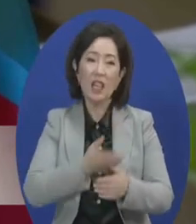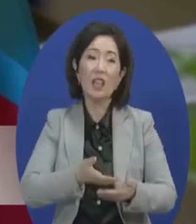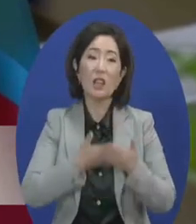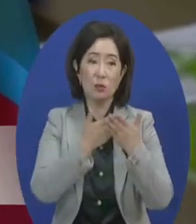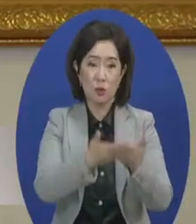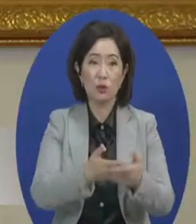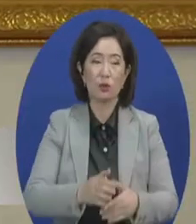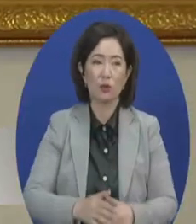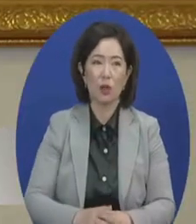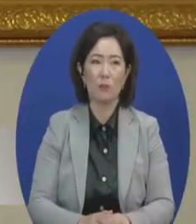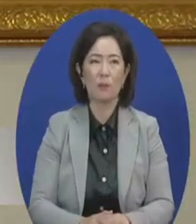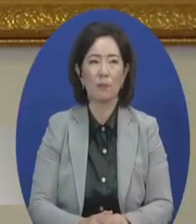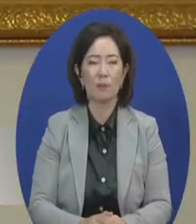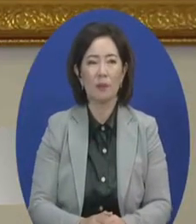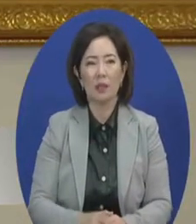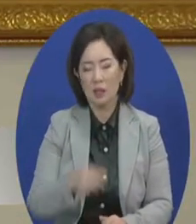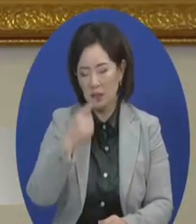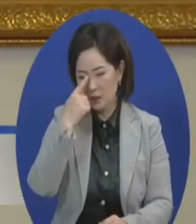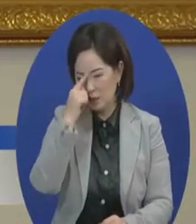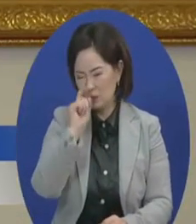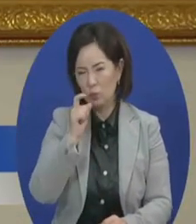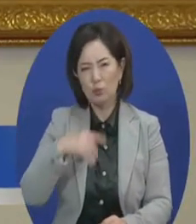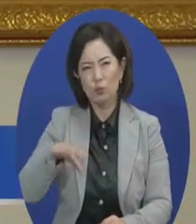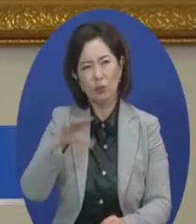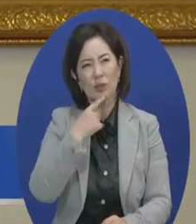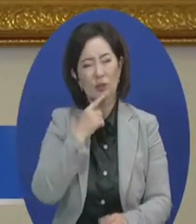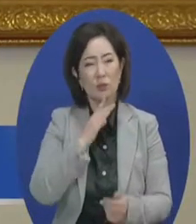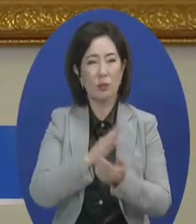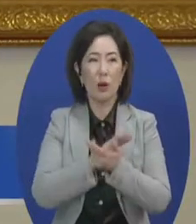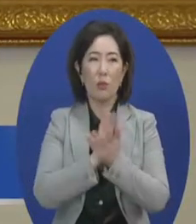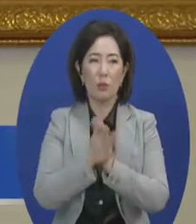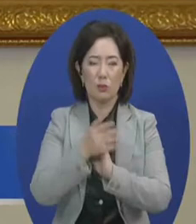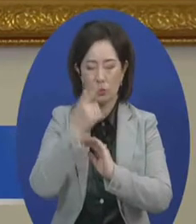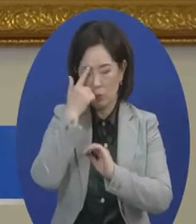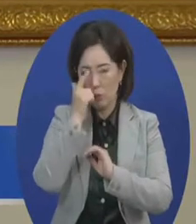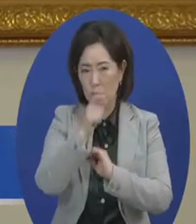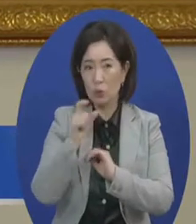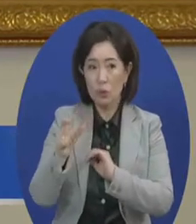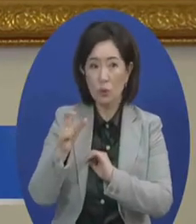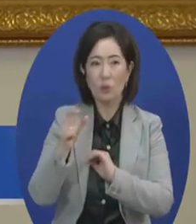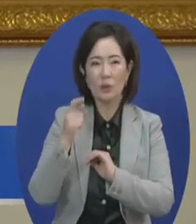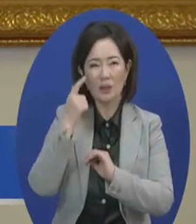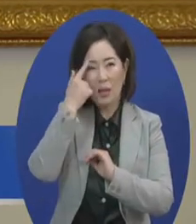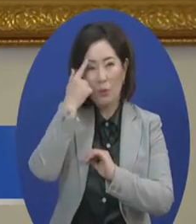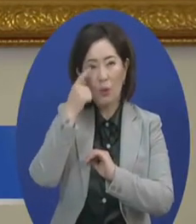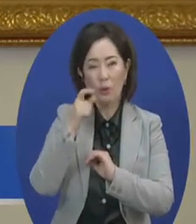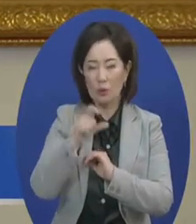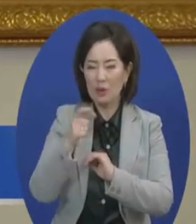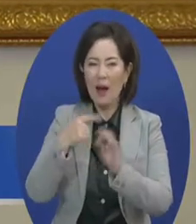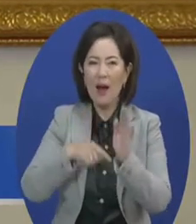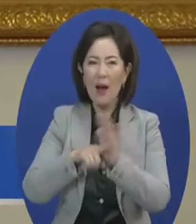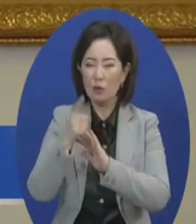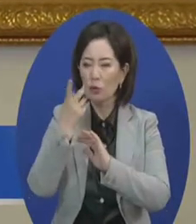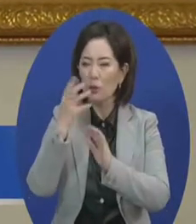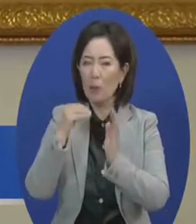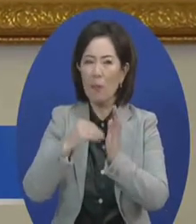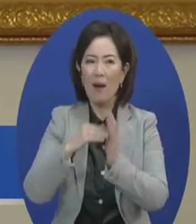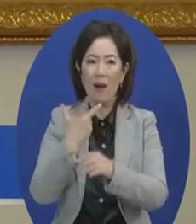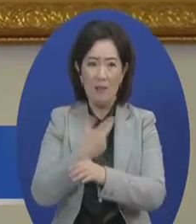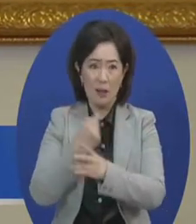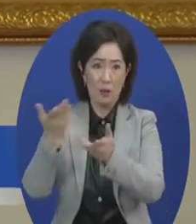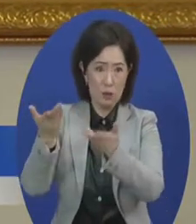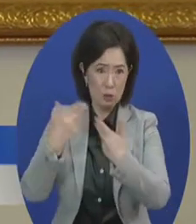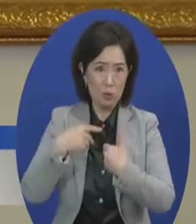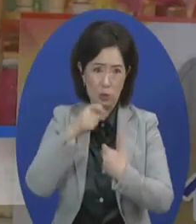байна. Энэтхэгийн ард түмэн одоо хэцүү байгаа ч гэсэн Монголын ард түмэнд одоо анхны 150 мянган вакциныг бас